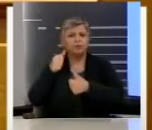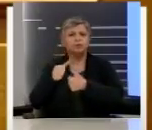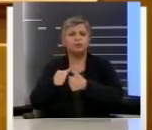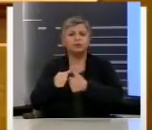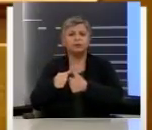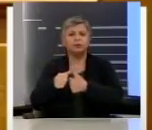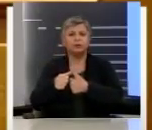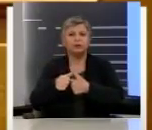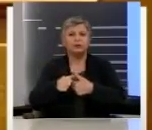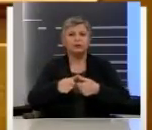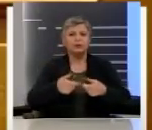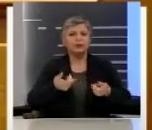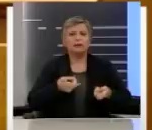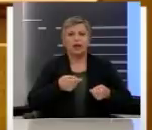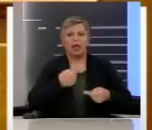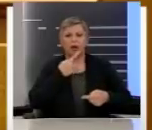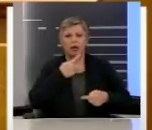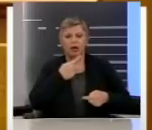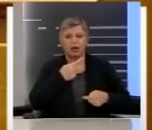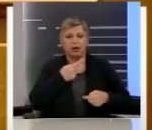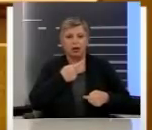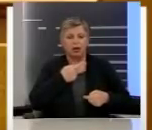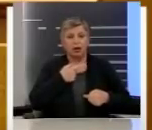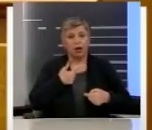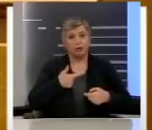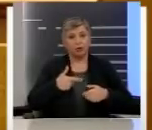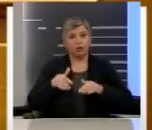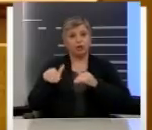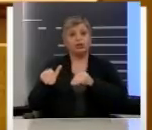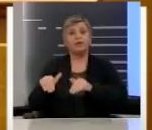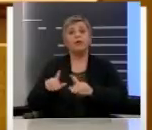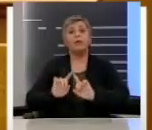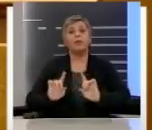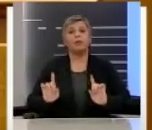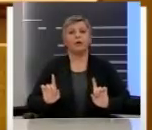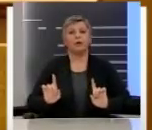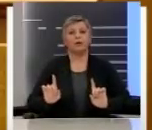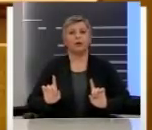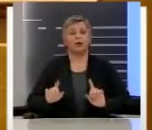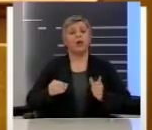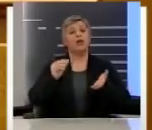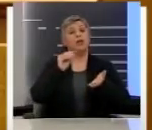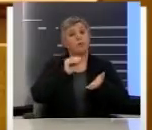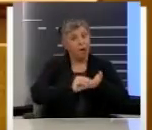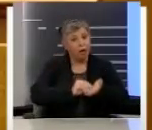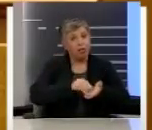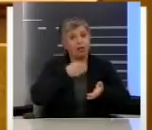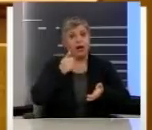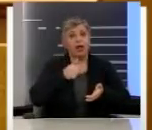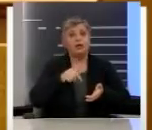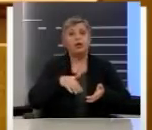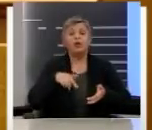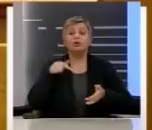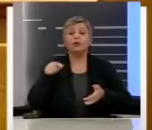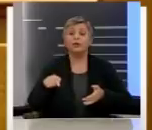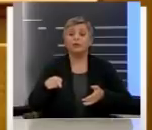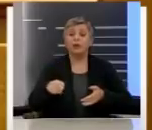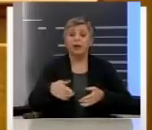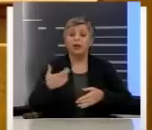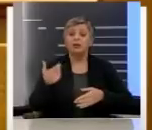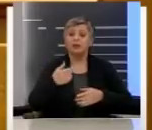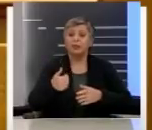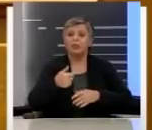για το μη σεβασμό στη διαφορετικότητα, αλλά και για την εκούσια τιμωρία των συνεπειών της